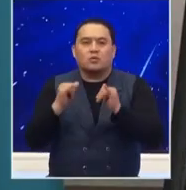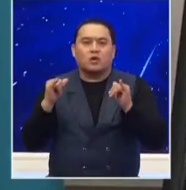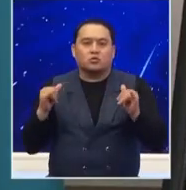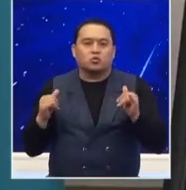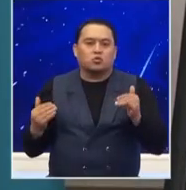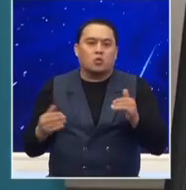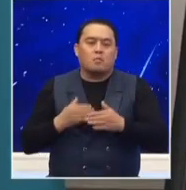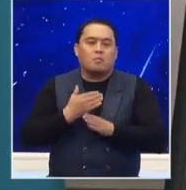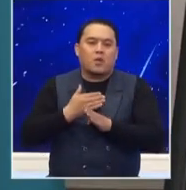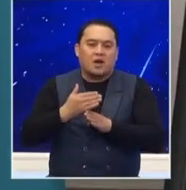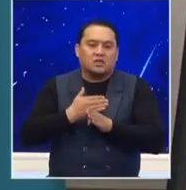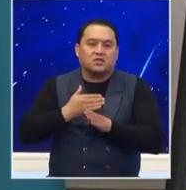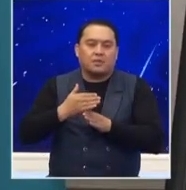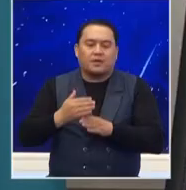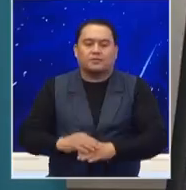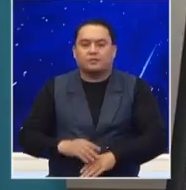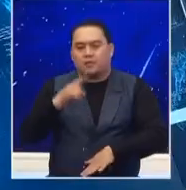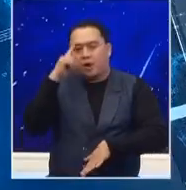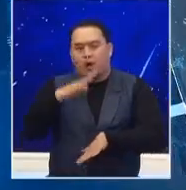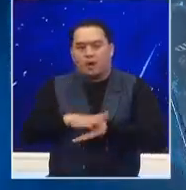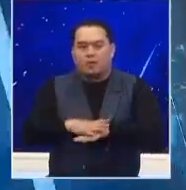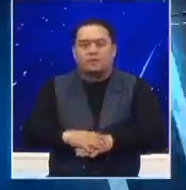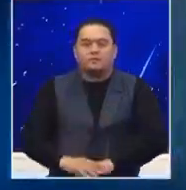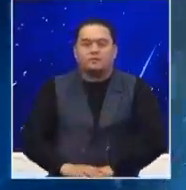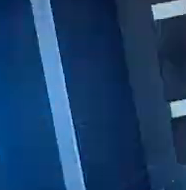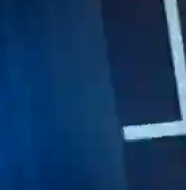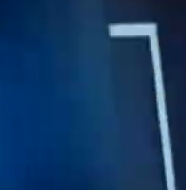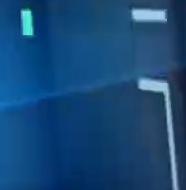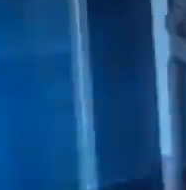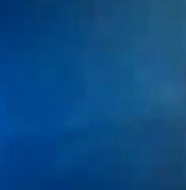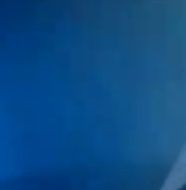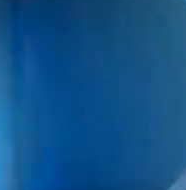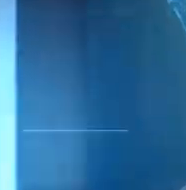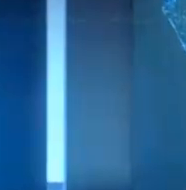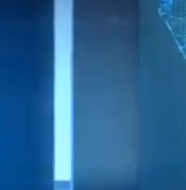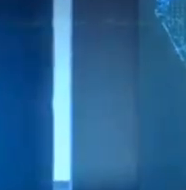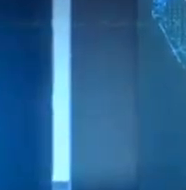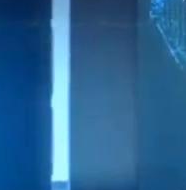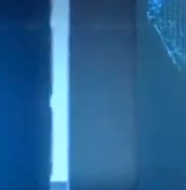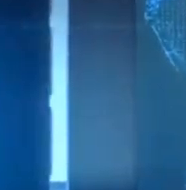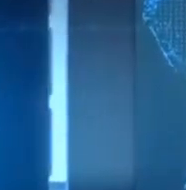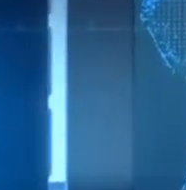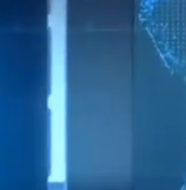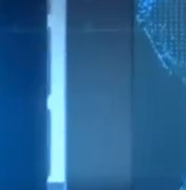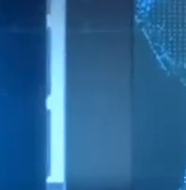но и поэтапно, подытожил Амандык Баталов. Дамир Анитов, Жатлан Шенкенже, телеканал ЖТСУ.